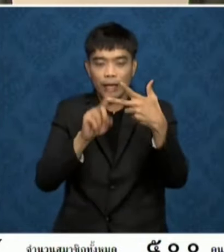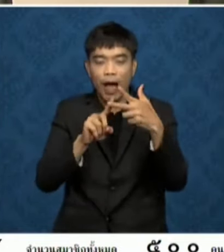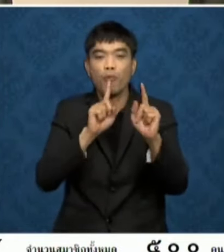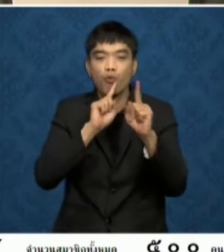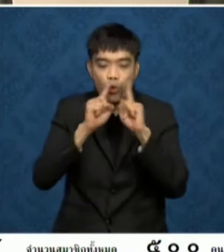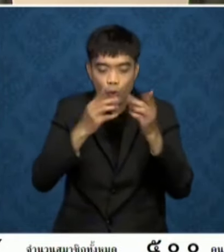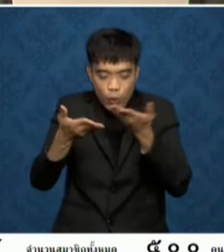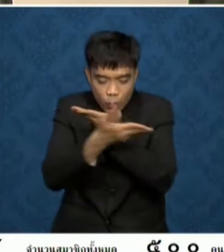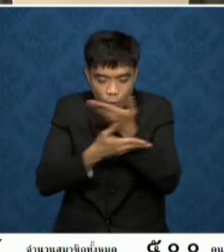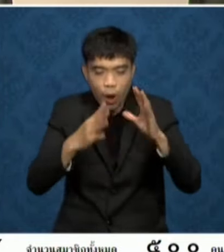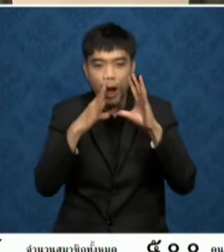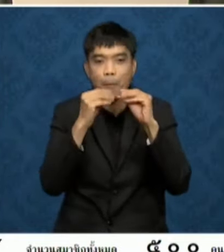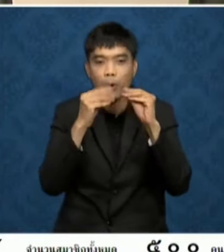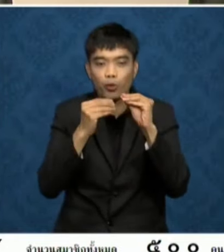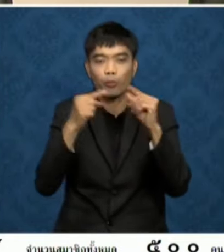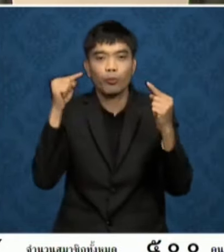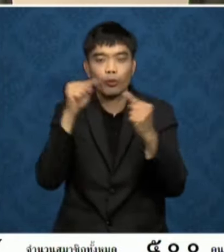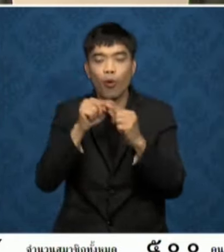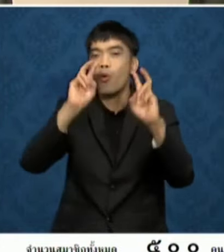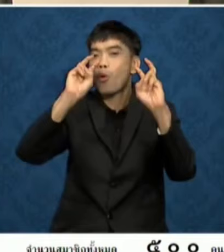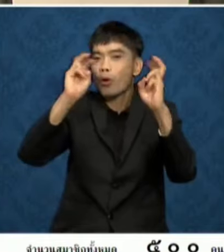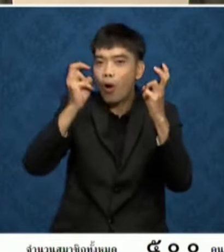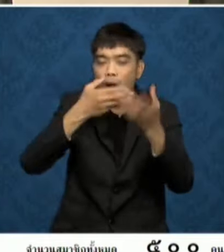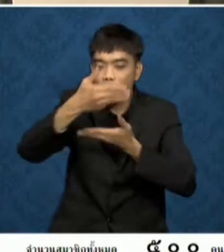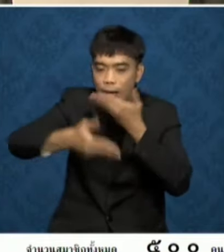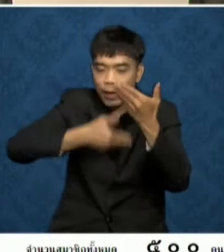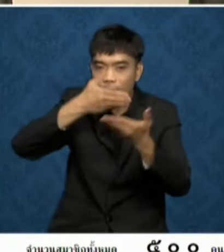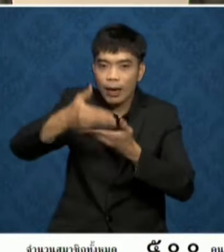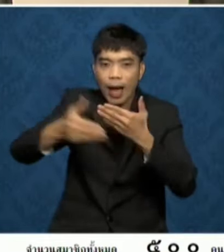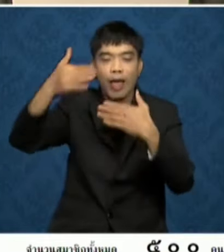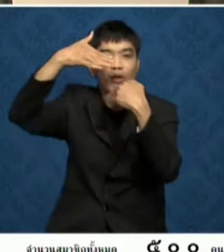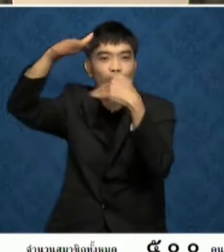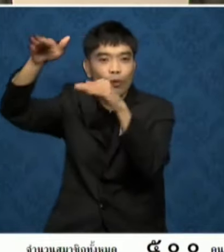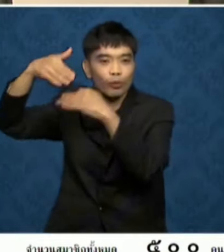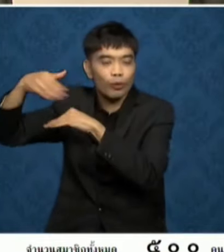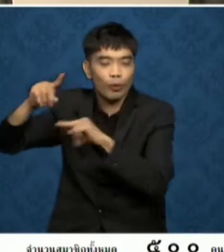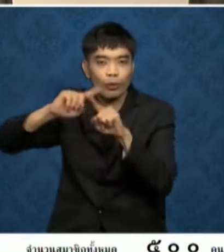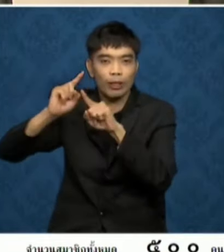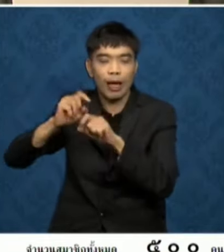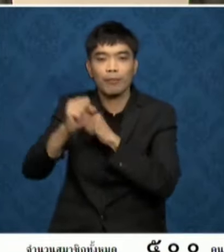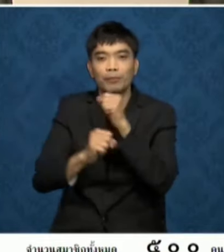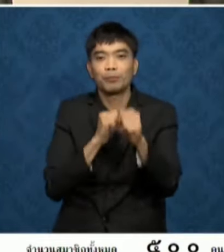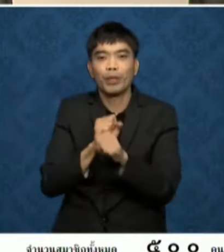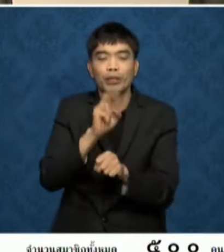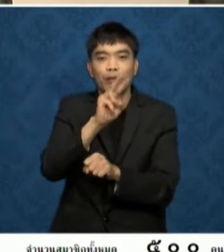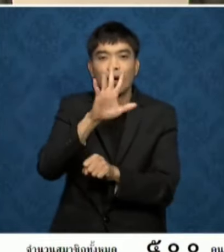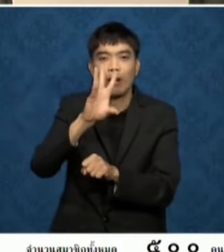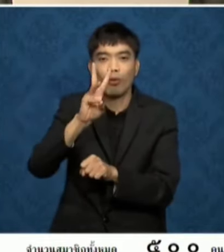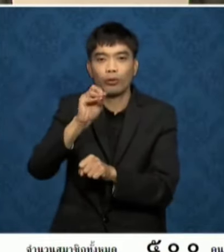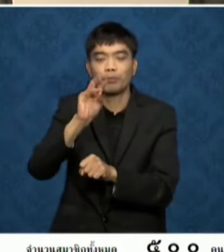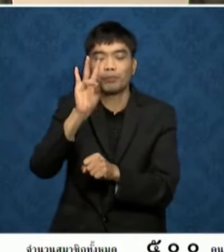เวทีการประชุมด้านการค้าและการพัฒนาเอเชียตะวันออกเฉียงใต้ประจำปี2567ซึ่งกิจกรร